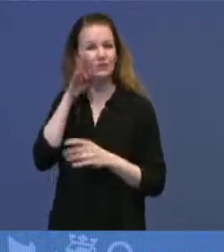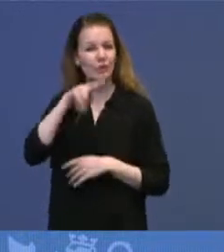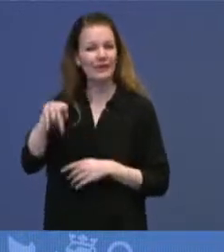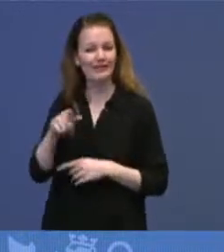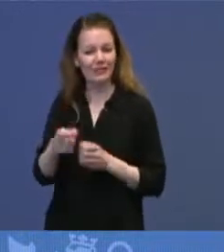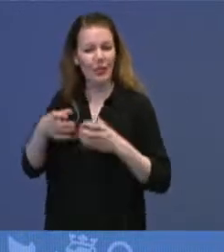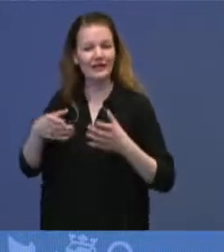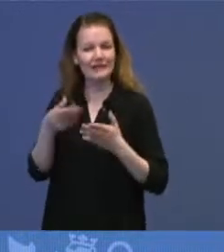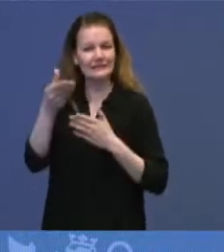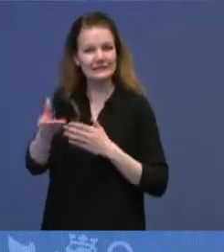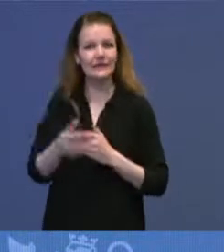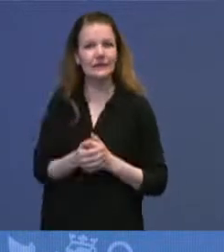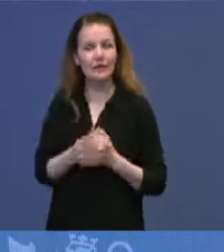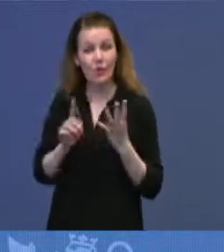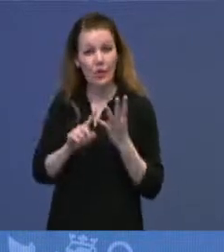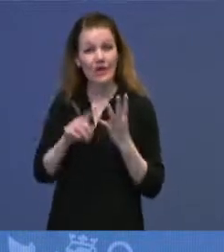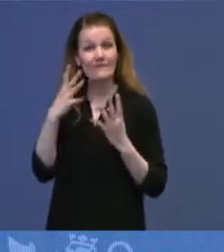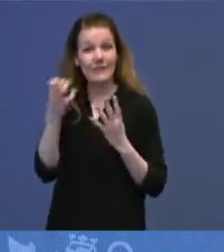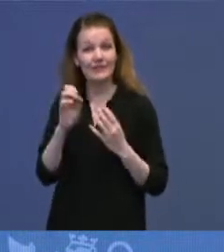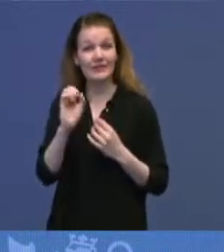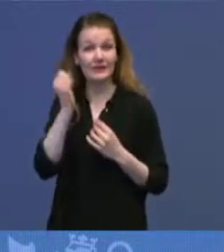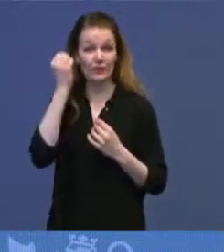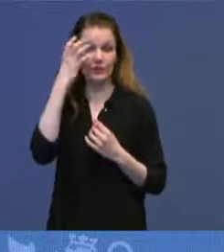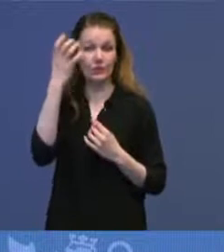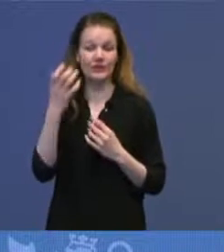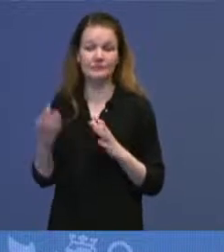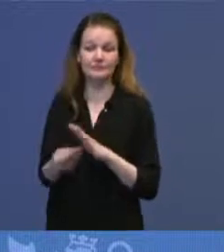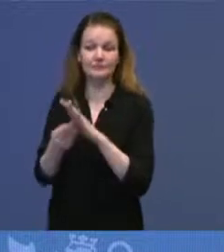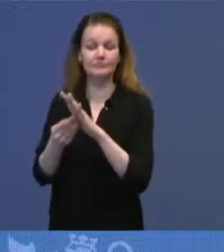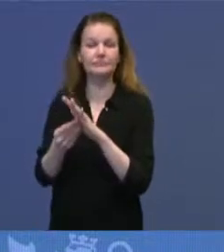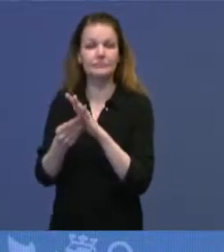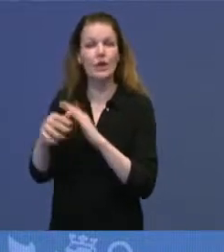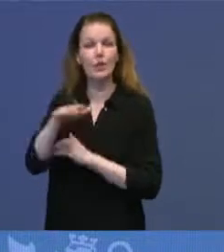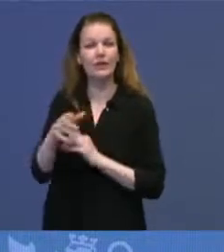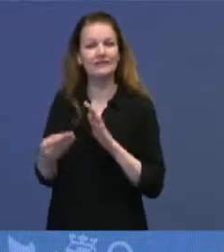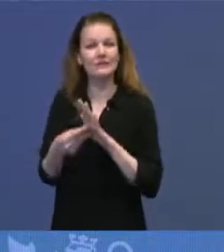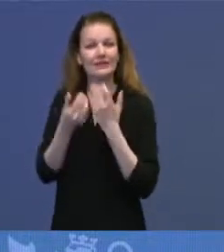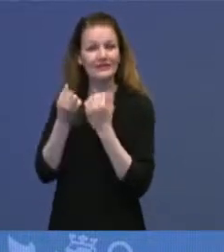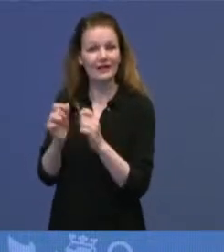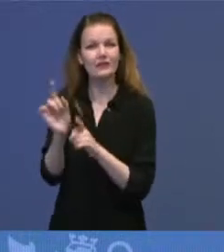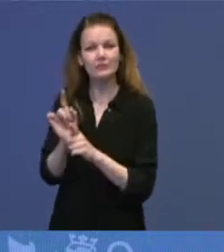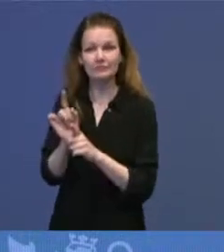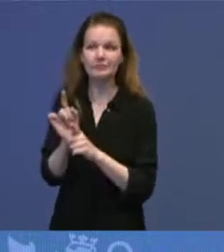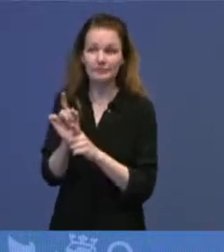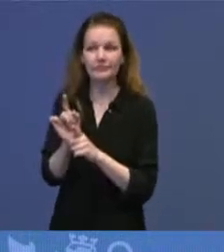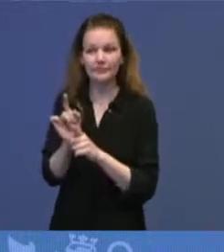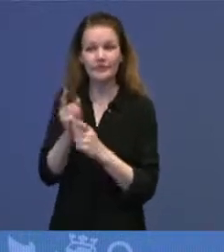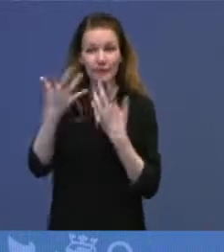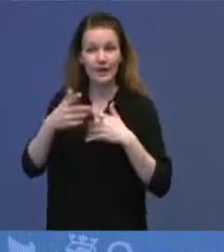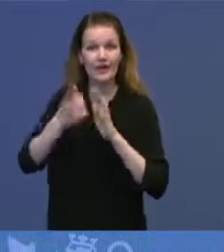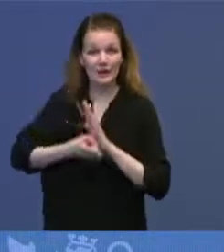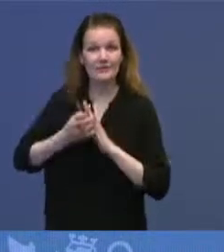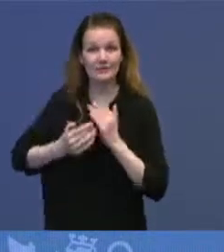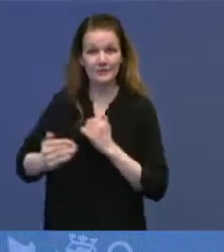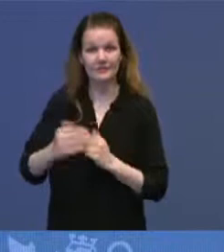tillegg så foreslår regjeringen å bevilge 50 millioner kroner til lokale støttetiltak som vil kunne virke raskt.